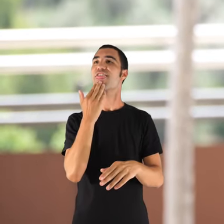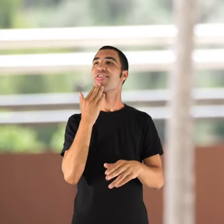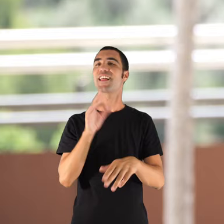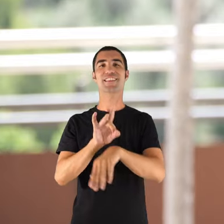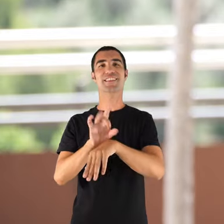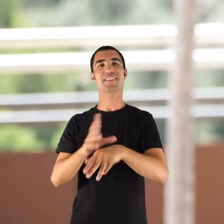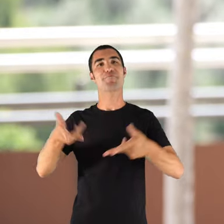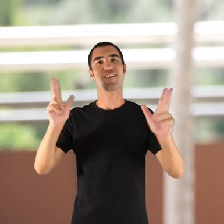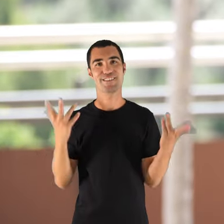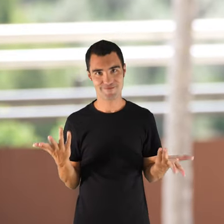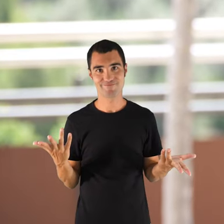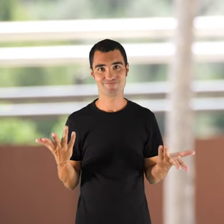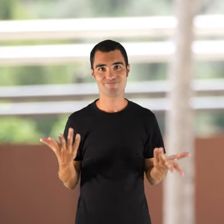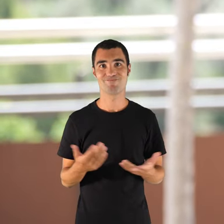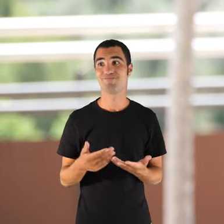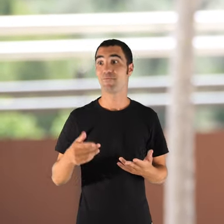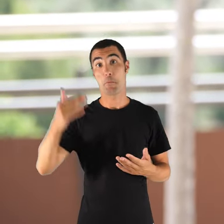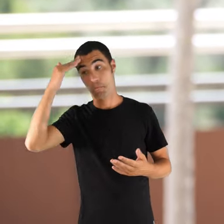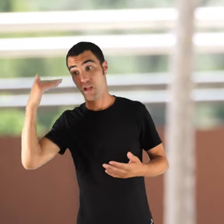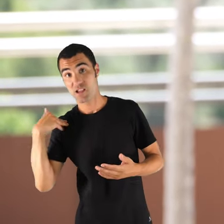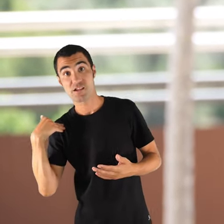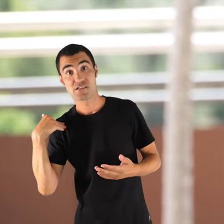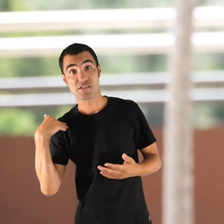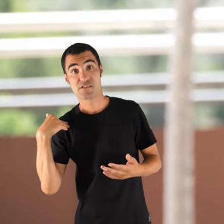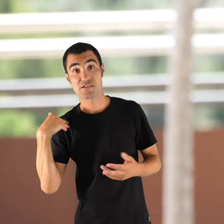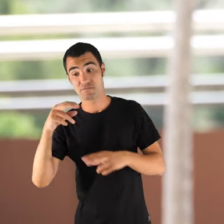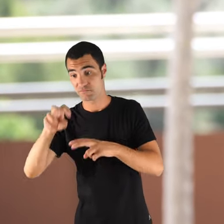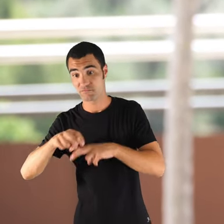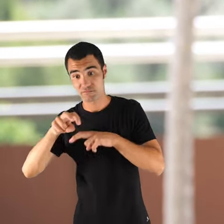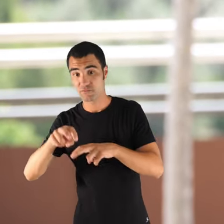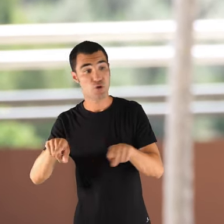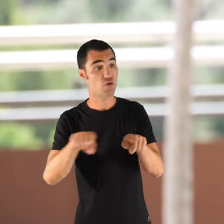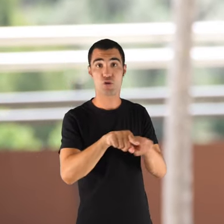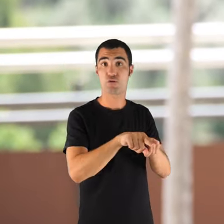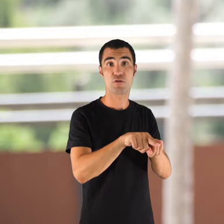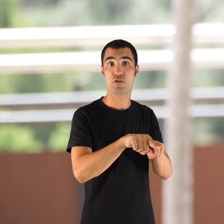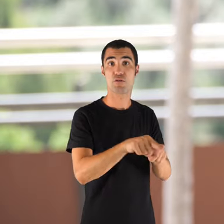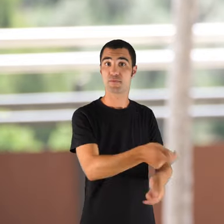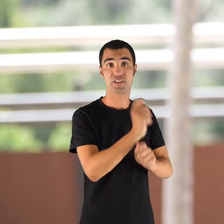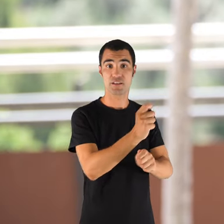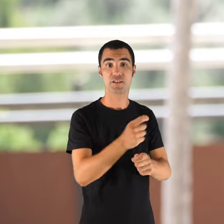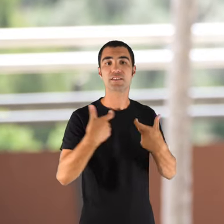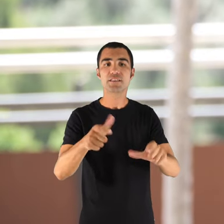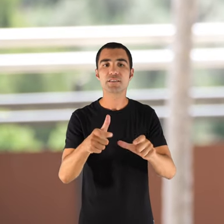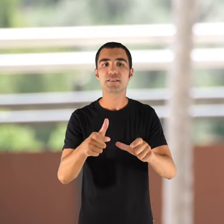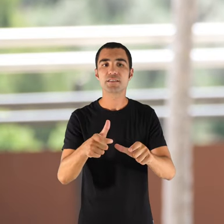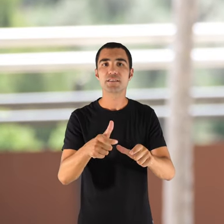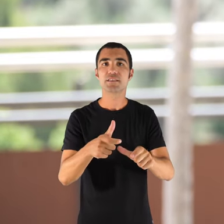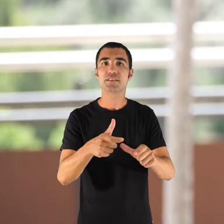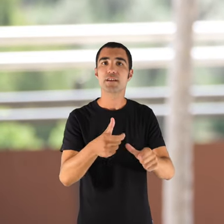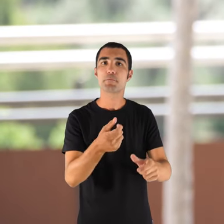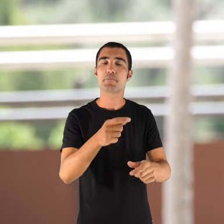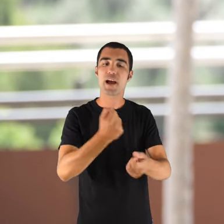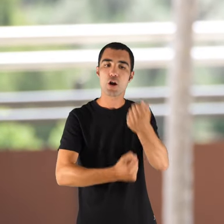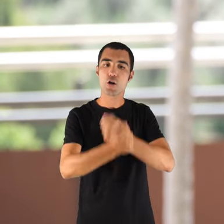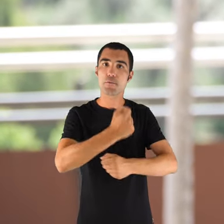Tant pagès com pescador. El sector primari, pues, en el meu punt de vista,